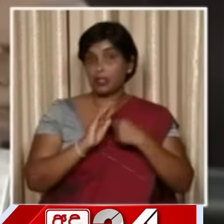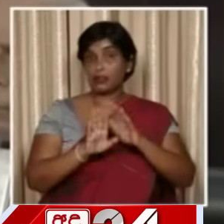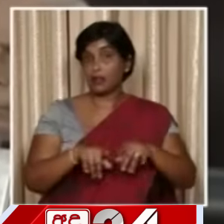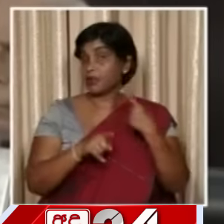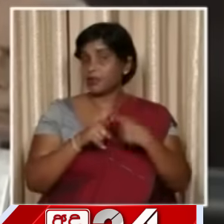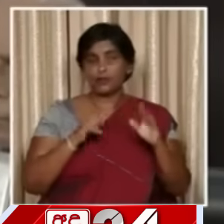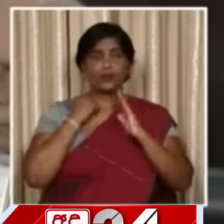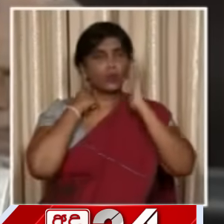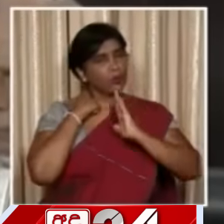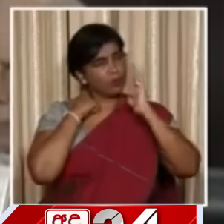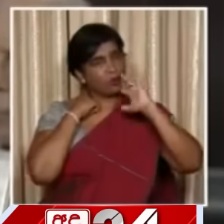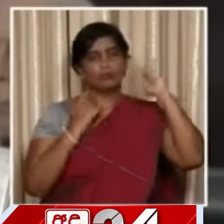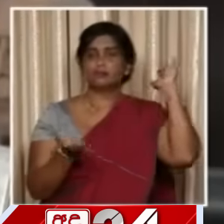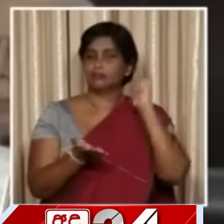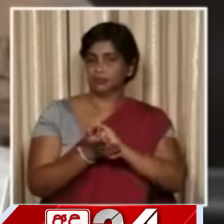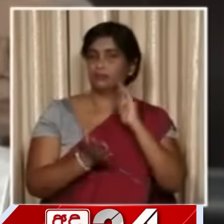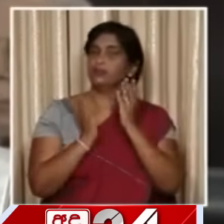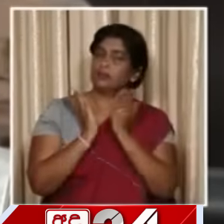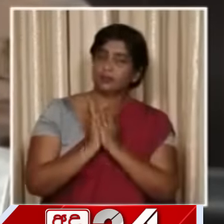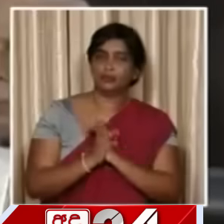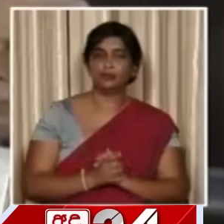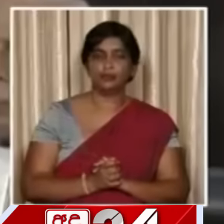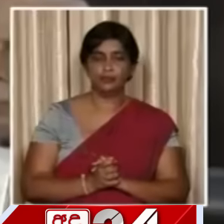පමණක් නෙමෙයි විදේශ ශිෂ්‍යයන් ලබා ගන්න.